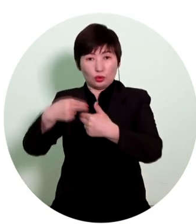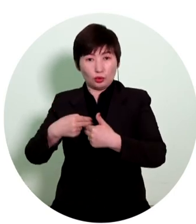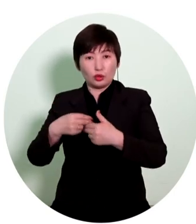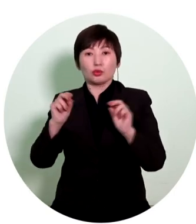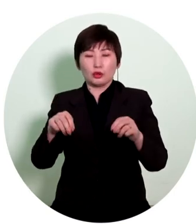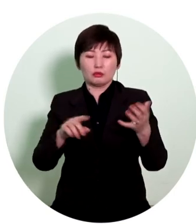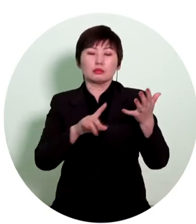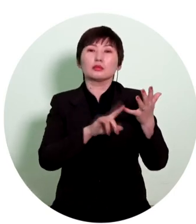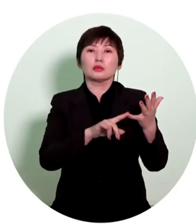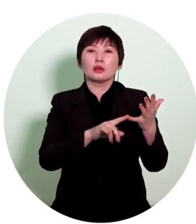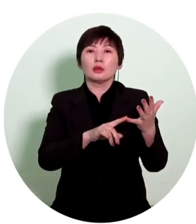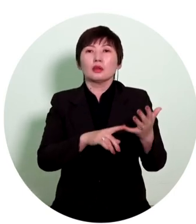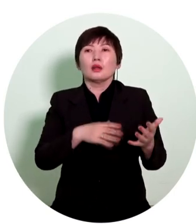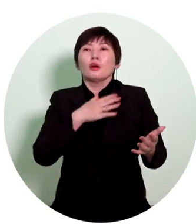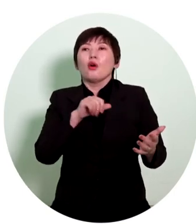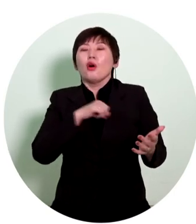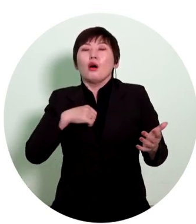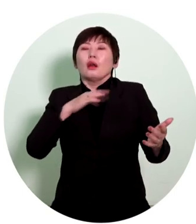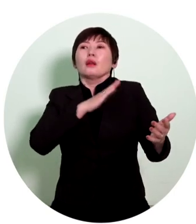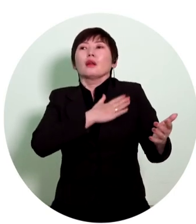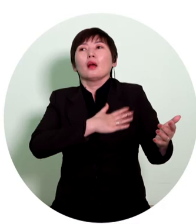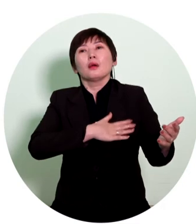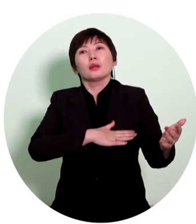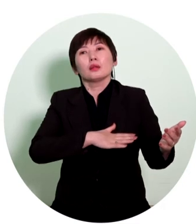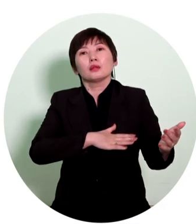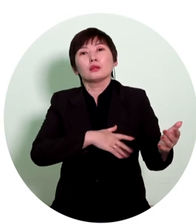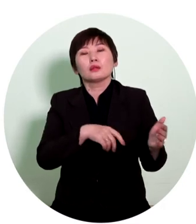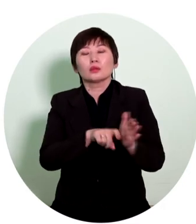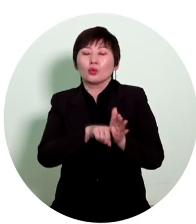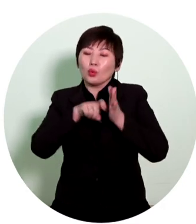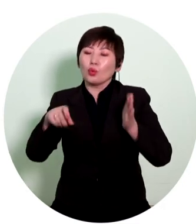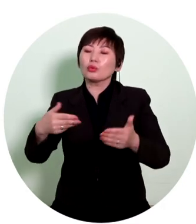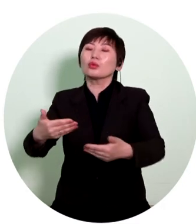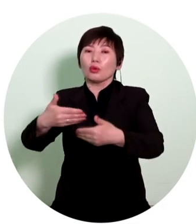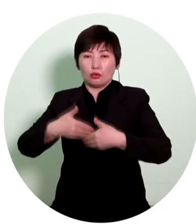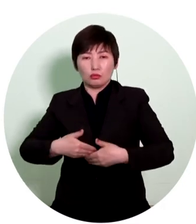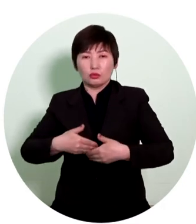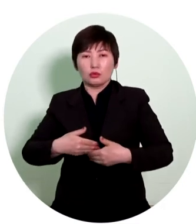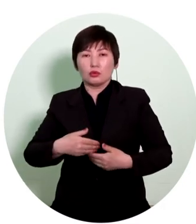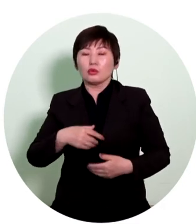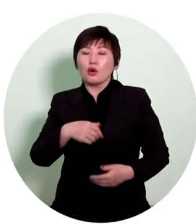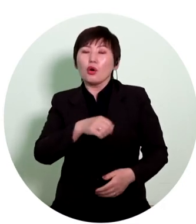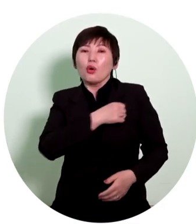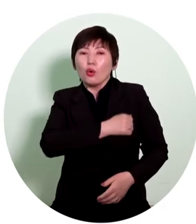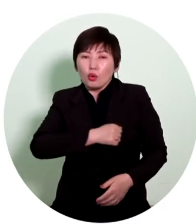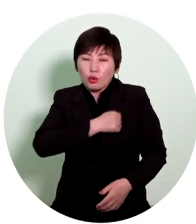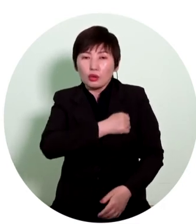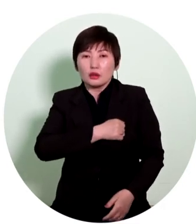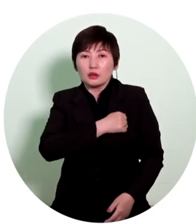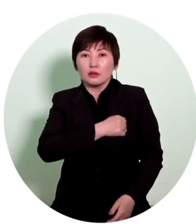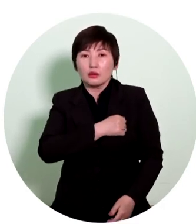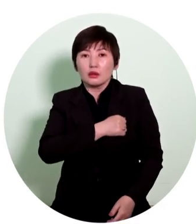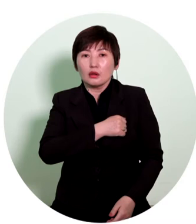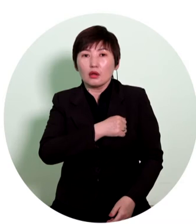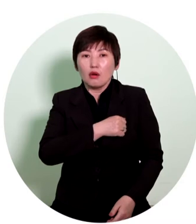хэрэгтэй. 5-т нь тайвширхын тулд өөртөө ямар нэгэн хугацаа өгөх хэрэгтэй. Тухайлбал таныг уурлж байгаа тэр